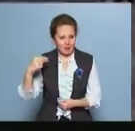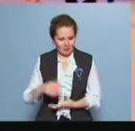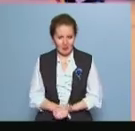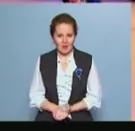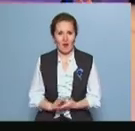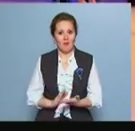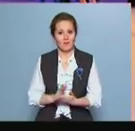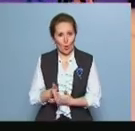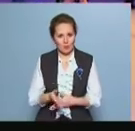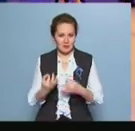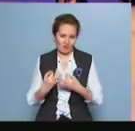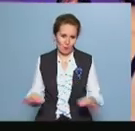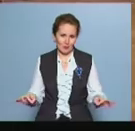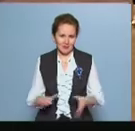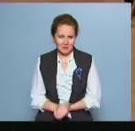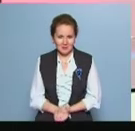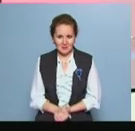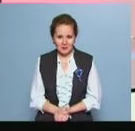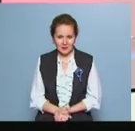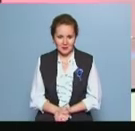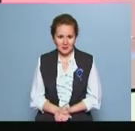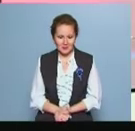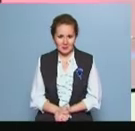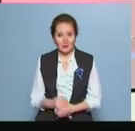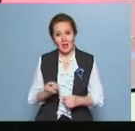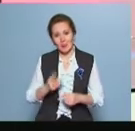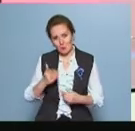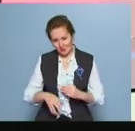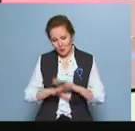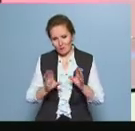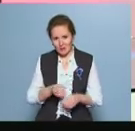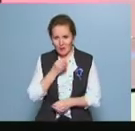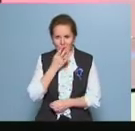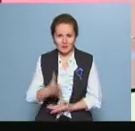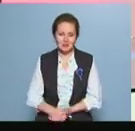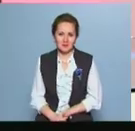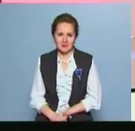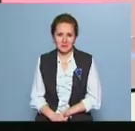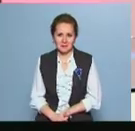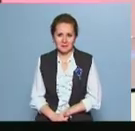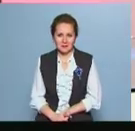Вход на каток свободный. На этом у нас все. Удачи вам и до встречи.